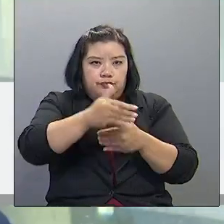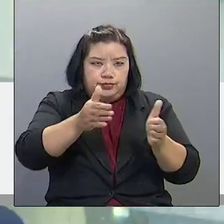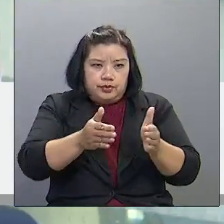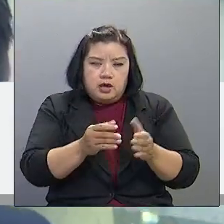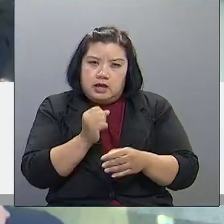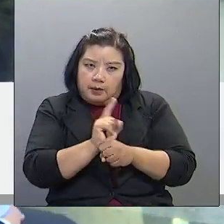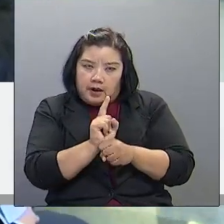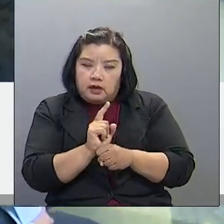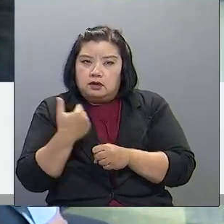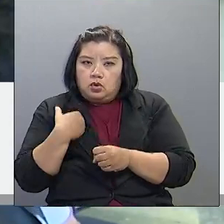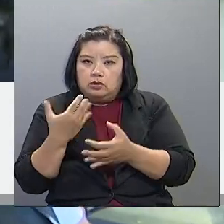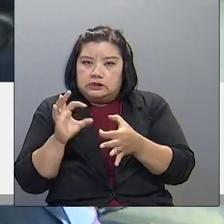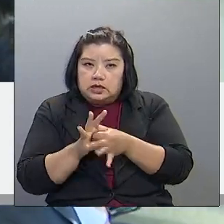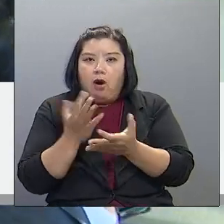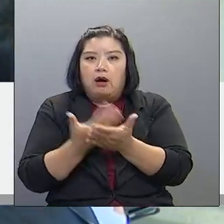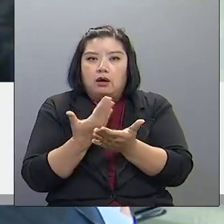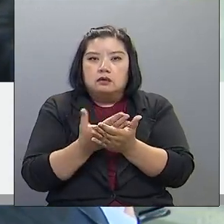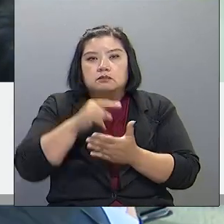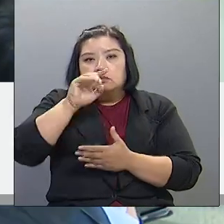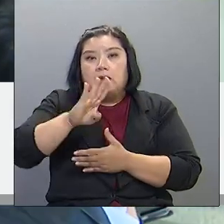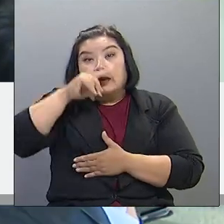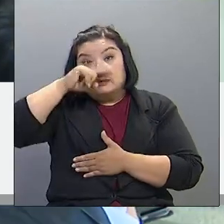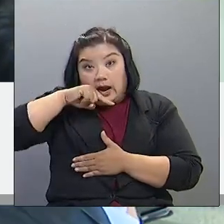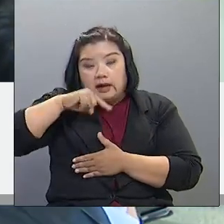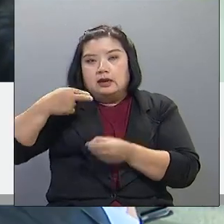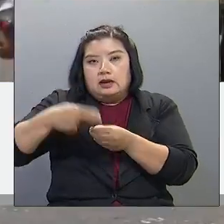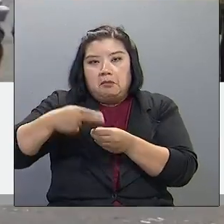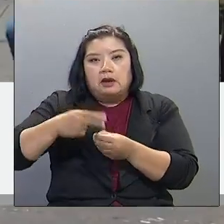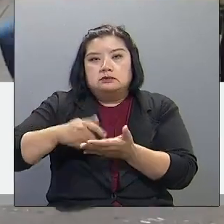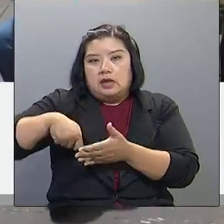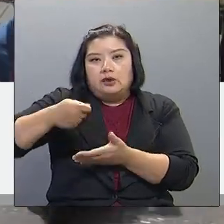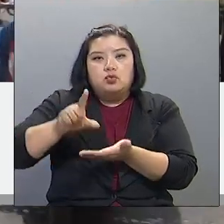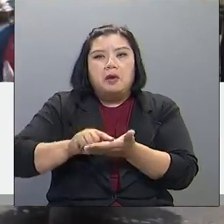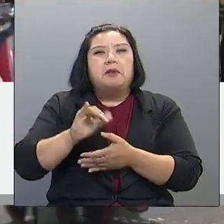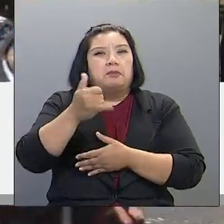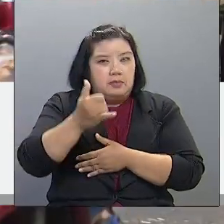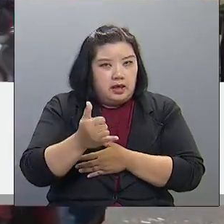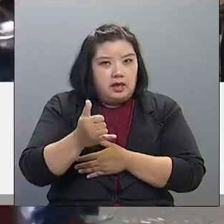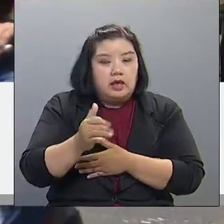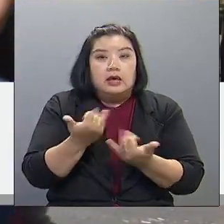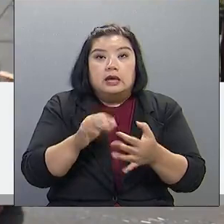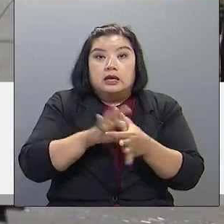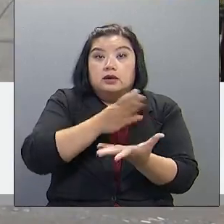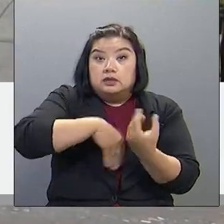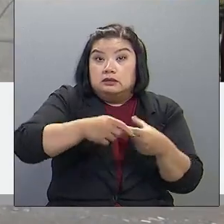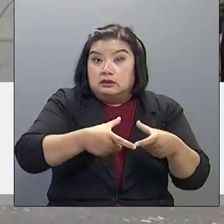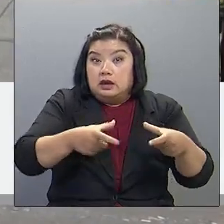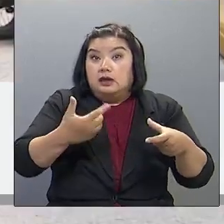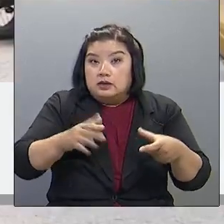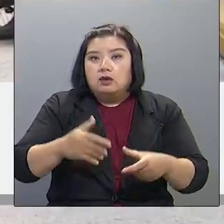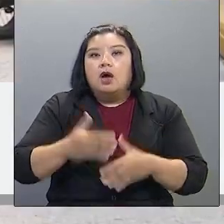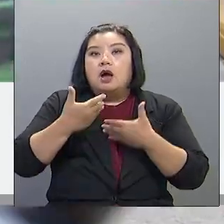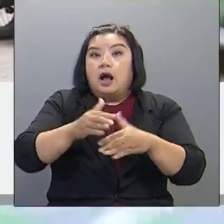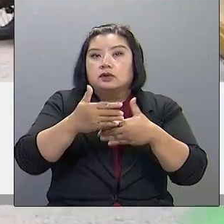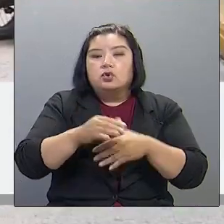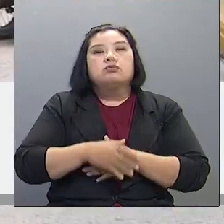หารต้นทุนภายใต้สภาวะเงินเฟ้อและราคาน้ำมันที่ผันผวนค่ะนอกจากการขยายตัวของอีคอมเมิร์ซนะคะการส่งออกค่ะก็เป็น